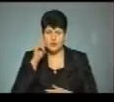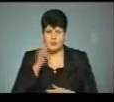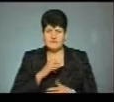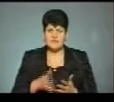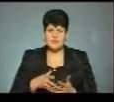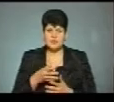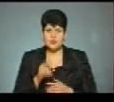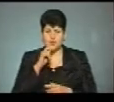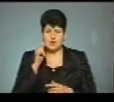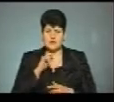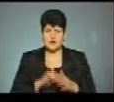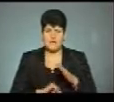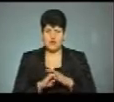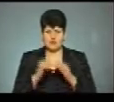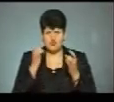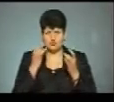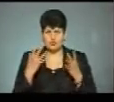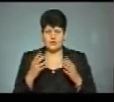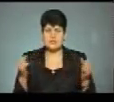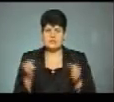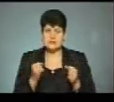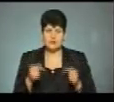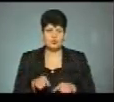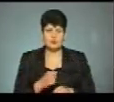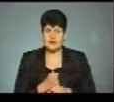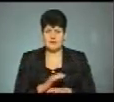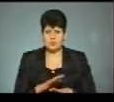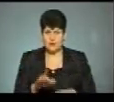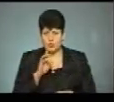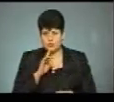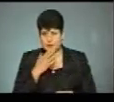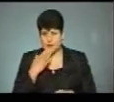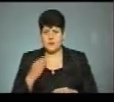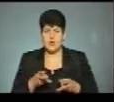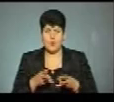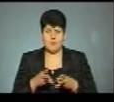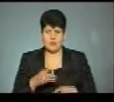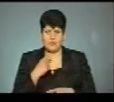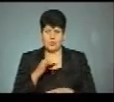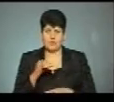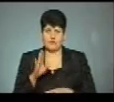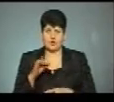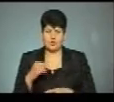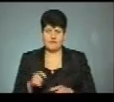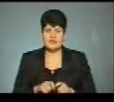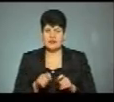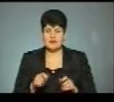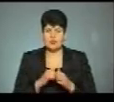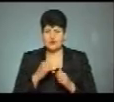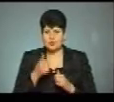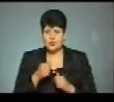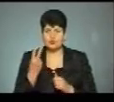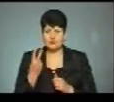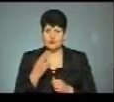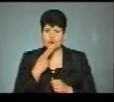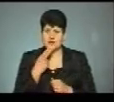резиденцію Український фонд культури. Взимку резиденція не працює. Поки що немає опалення, каже Юрій Войтович. Відкриває її щороку 2